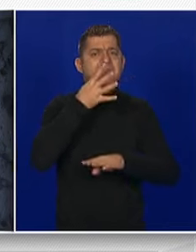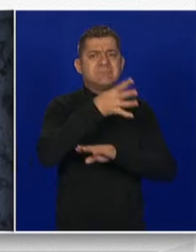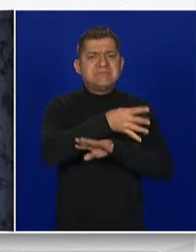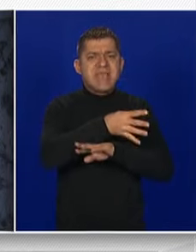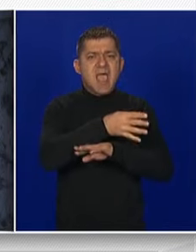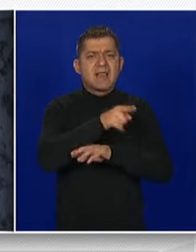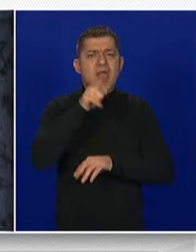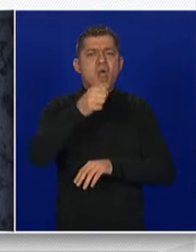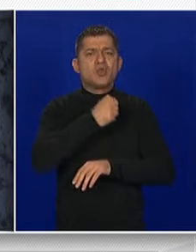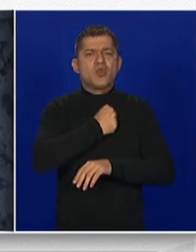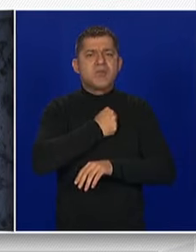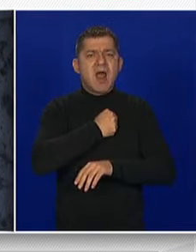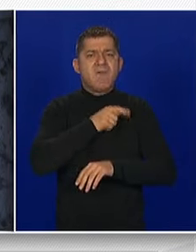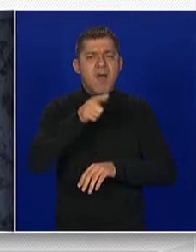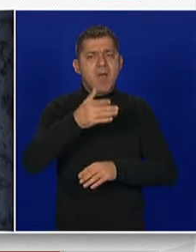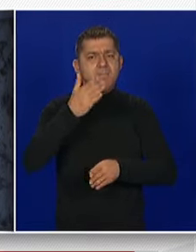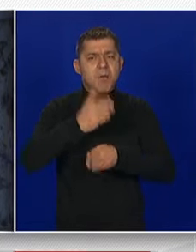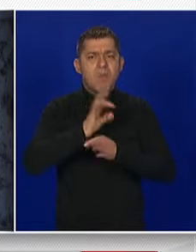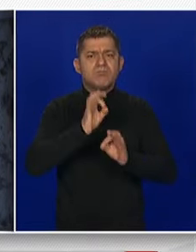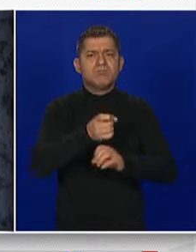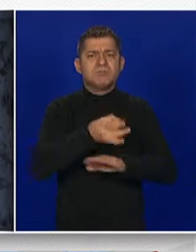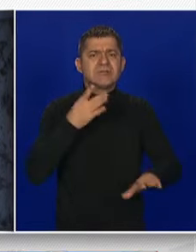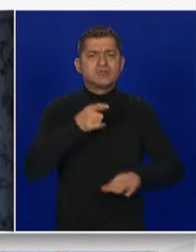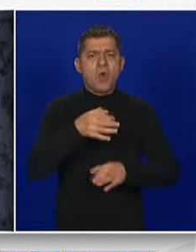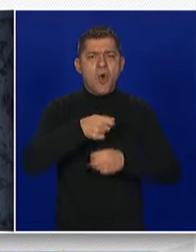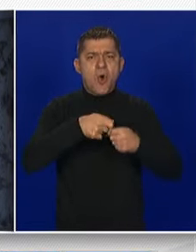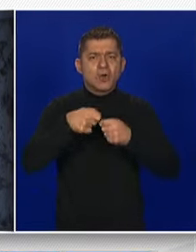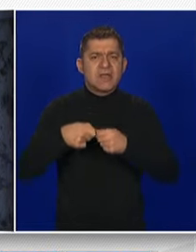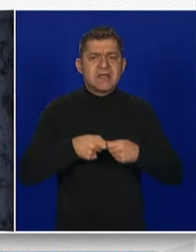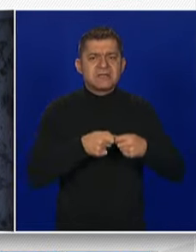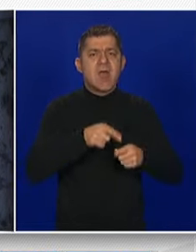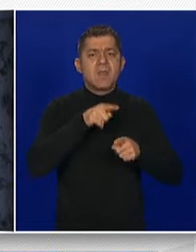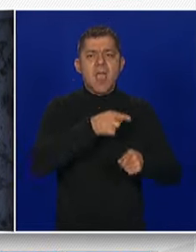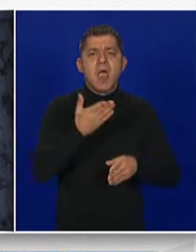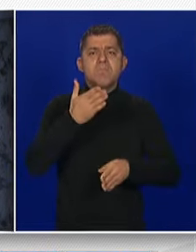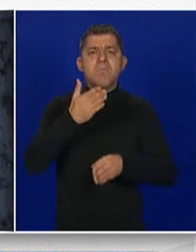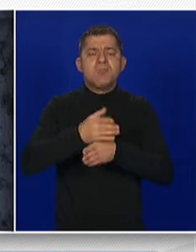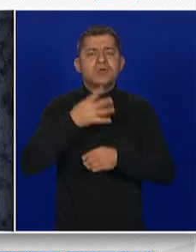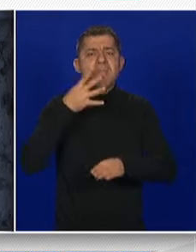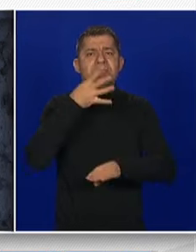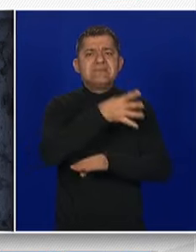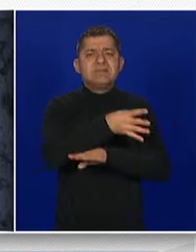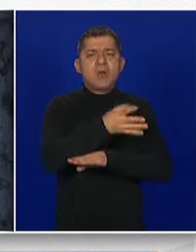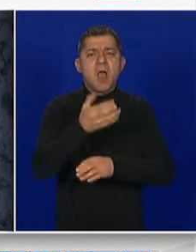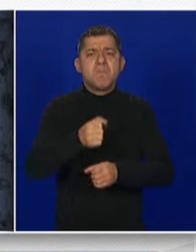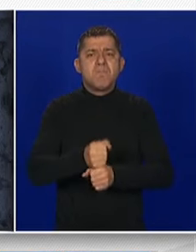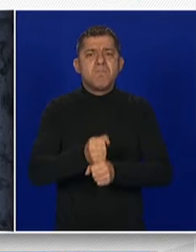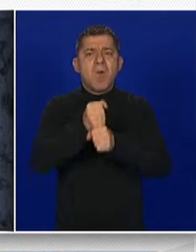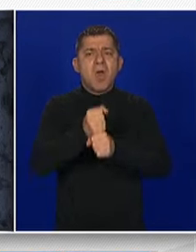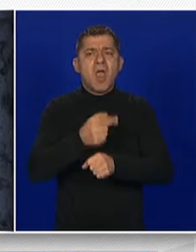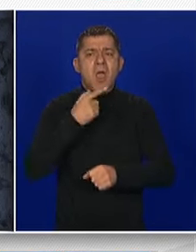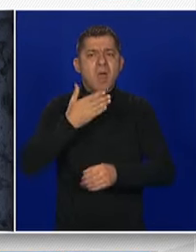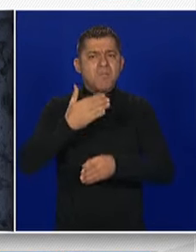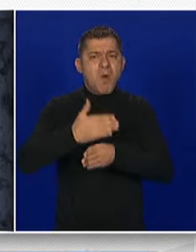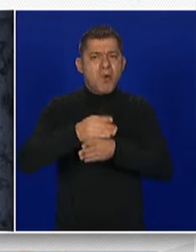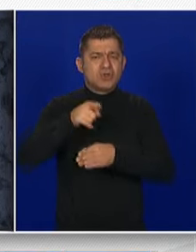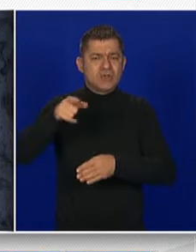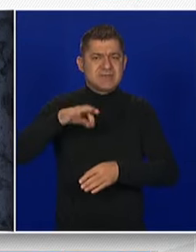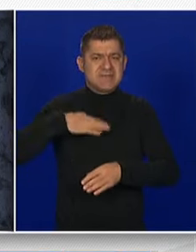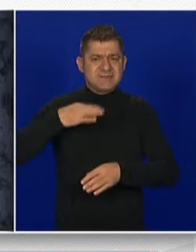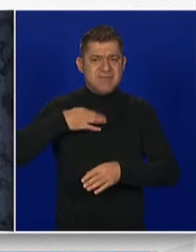KB Dubrava na brzoj organizaciji i uspostave tog sustava psihološkog suporta i pomoći zdravstvenim djelatnicima